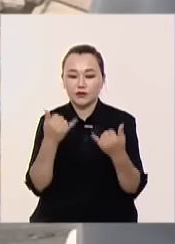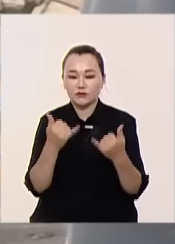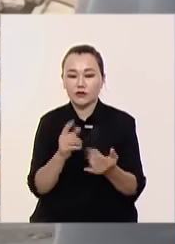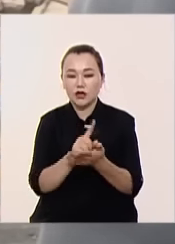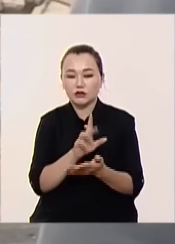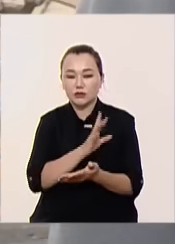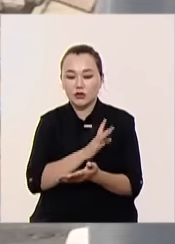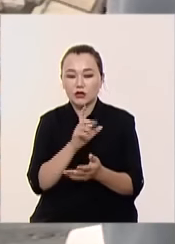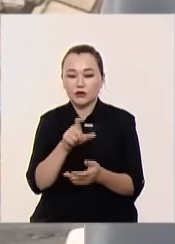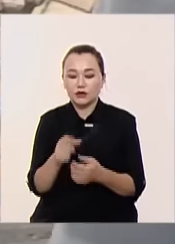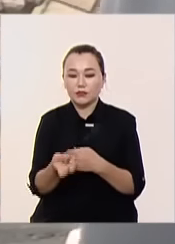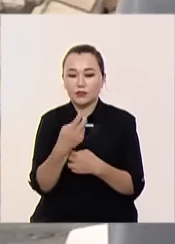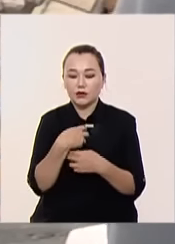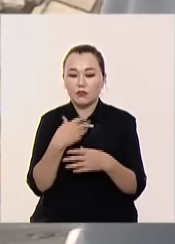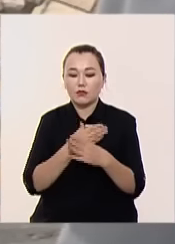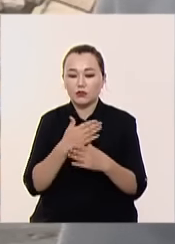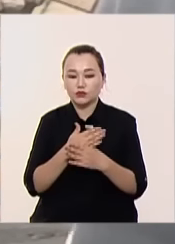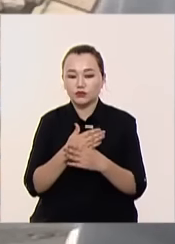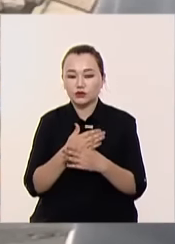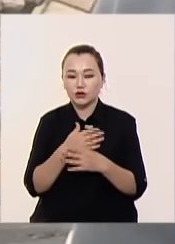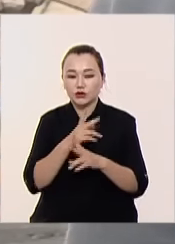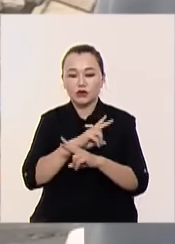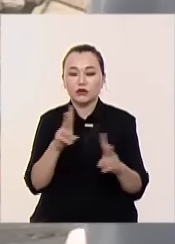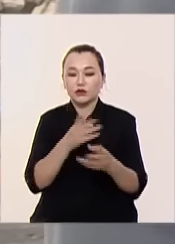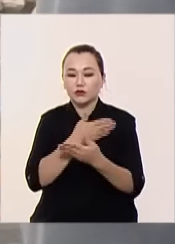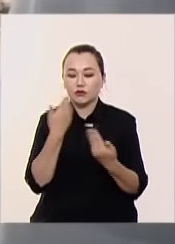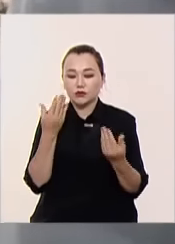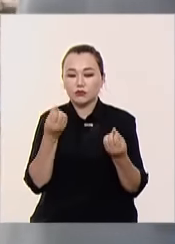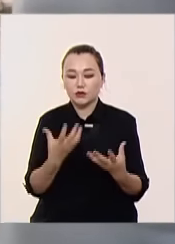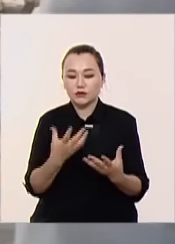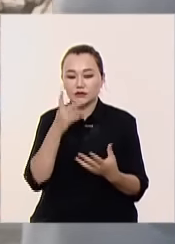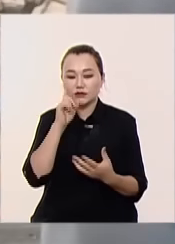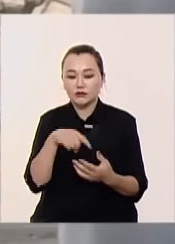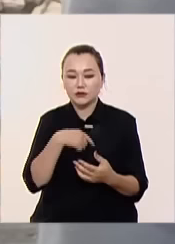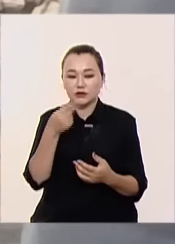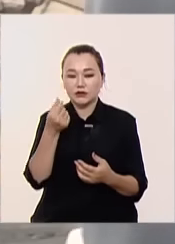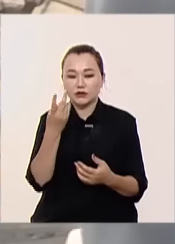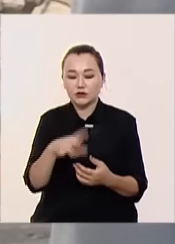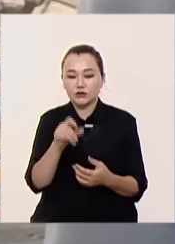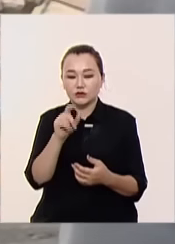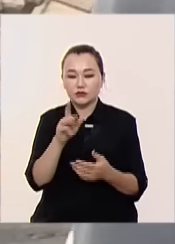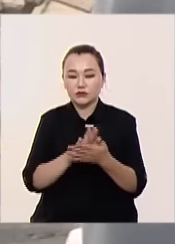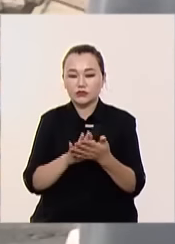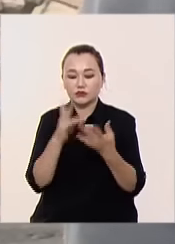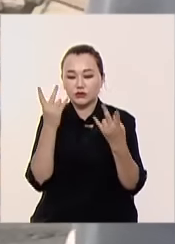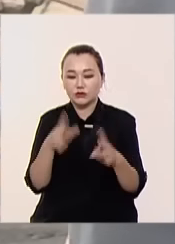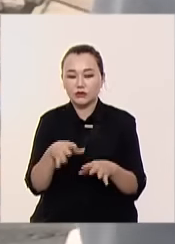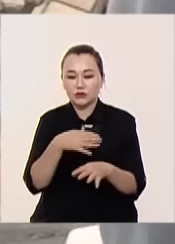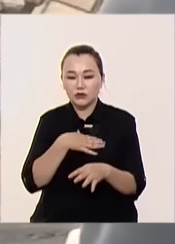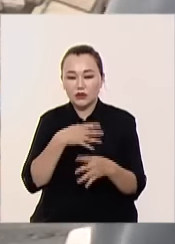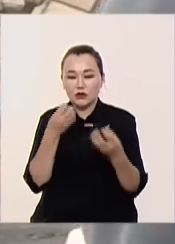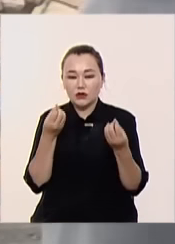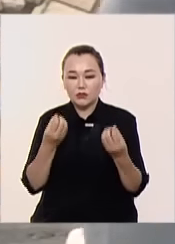должны были ребята приехать, как бы помочь. Ну, никого нету. Просто, знаете, мне это деньги не надо. Золото, это все не надо. Просто